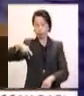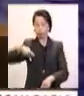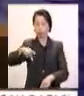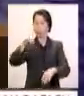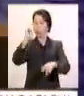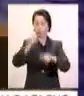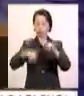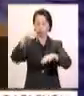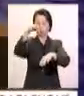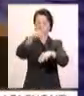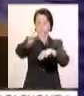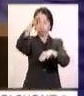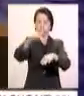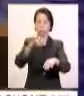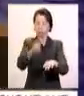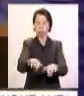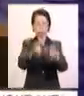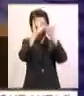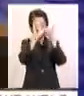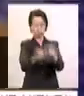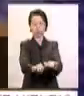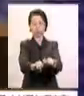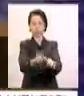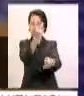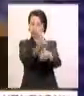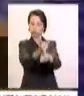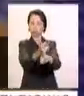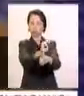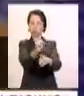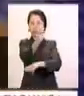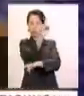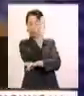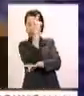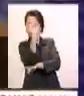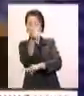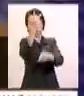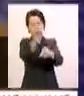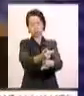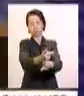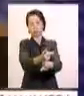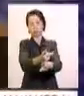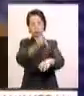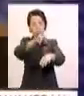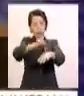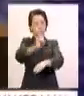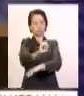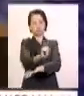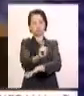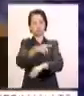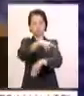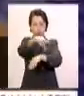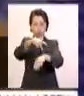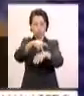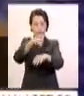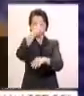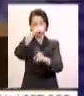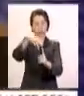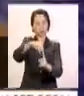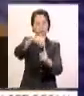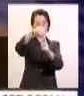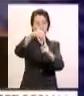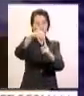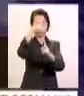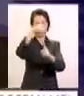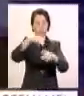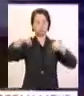developed. It should remain as a reserve, forest reserve, particularly as it is a special